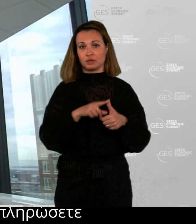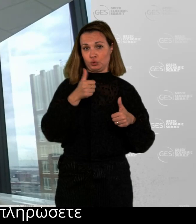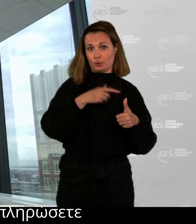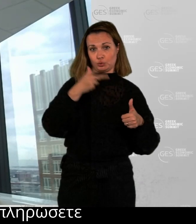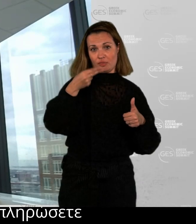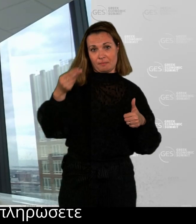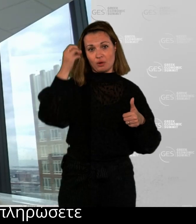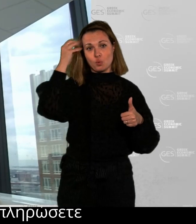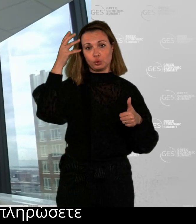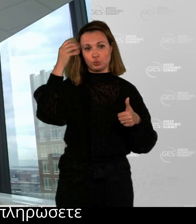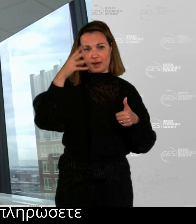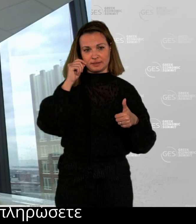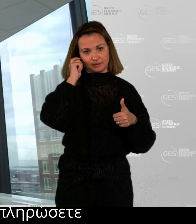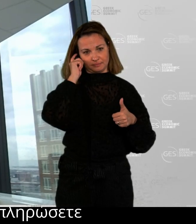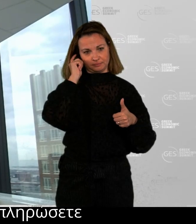βασικά, γιατί